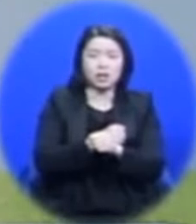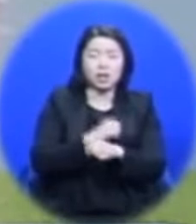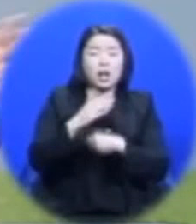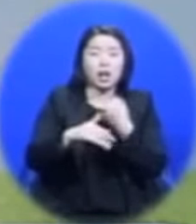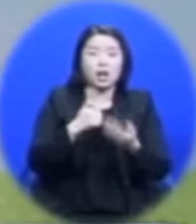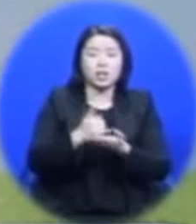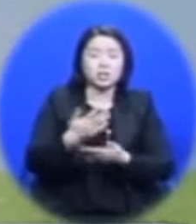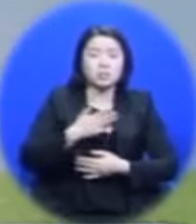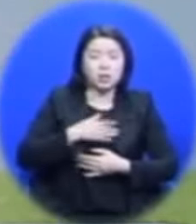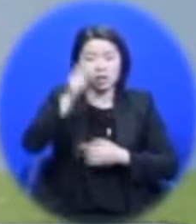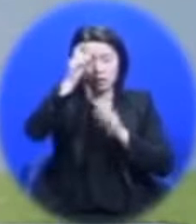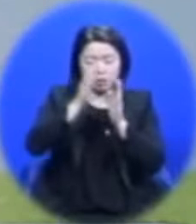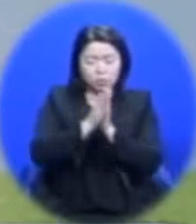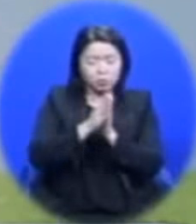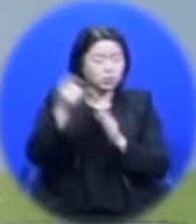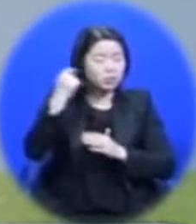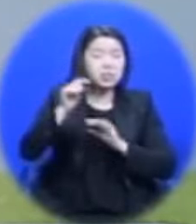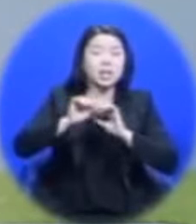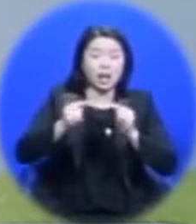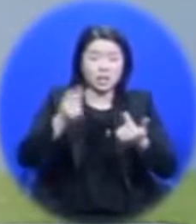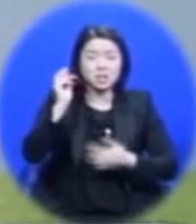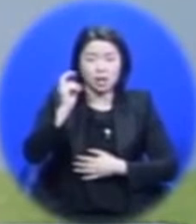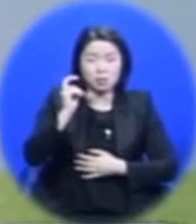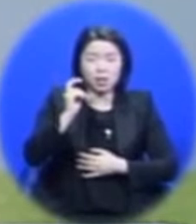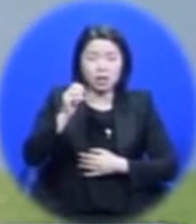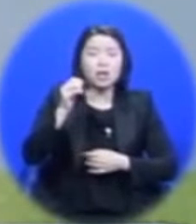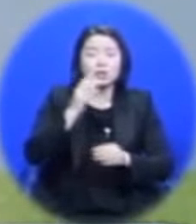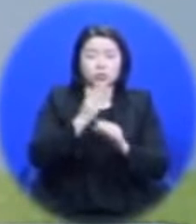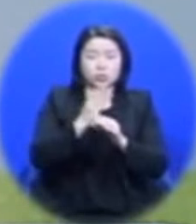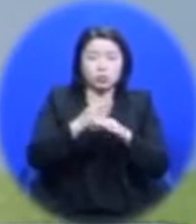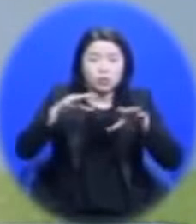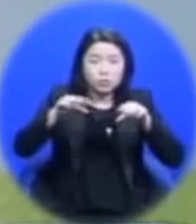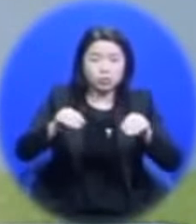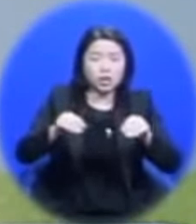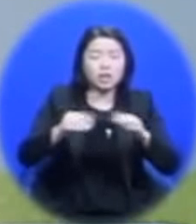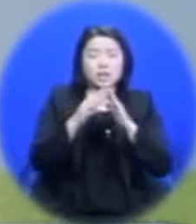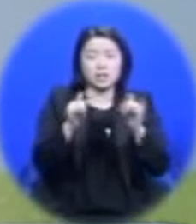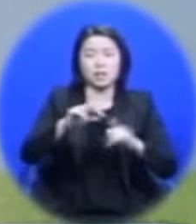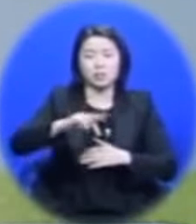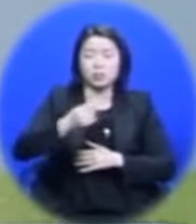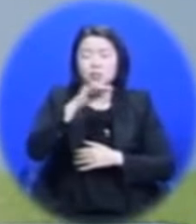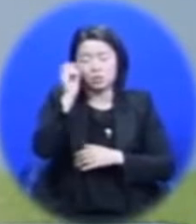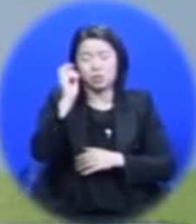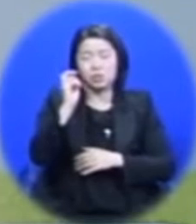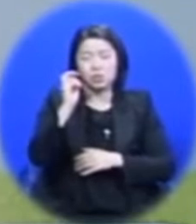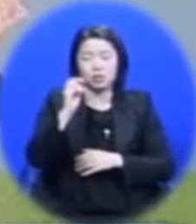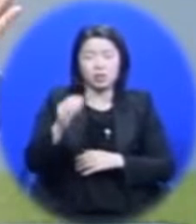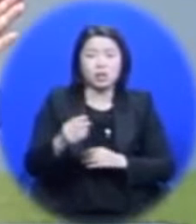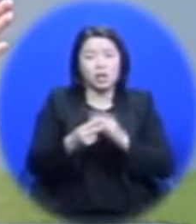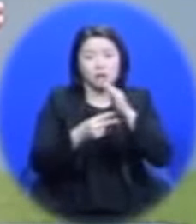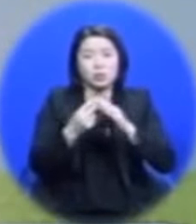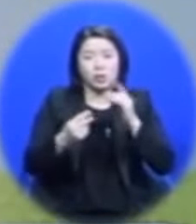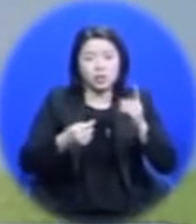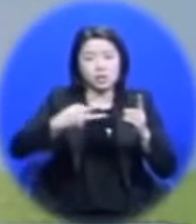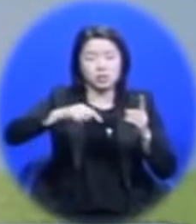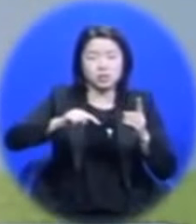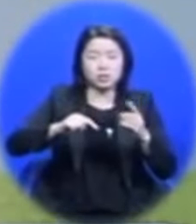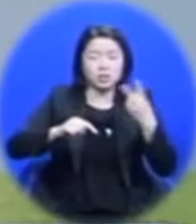하나님 내 기도는 안 들으시나 봐. 그리고 기도를 중단한 사람도 있으실 거예요. 요한일서 1장